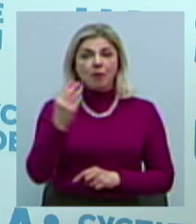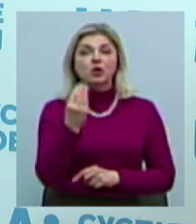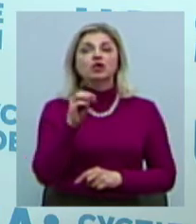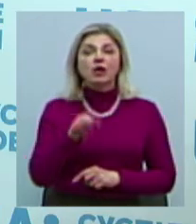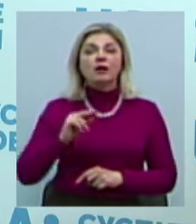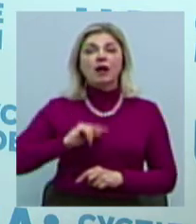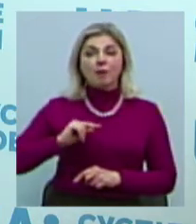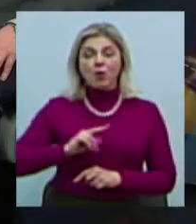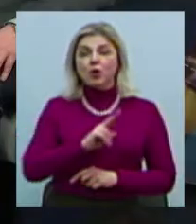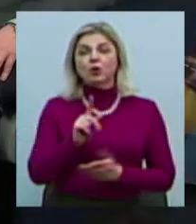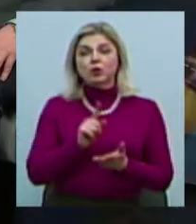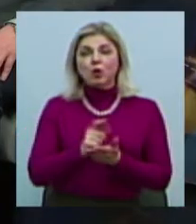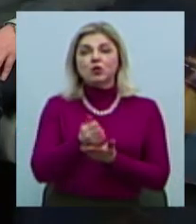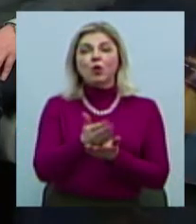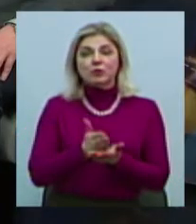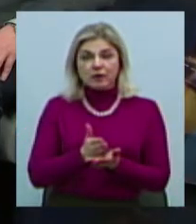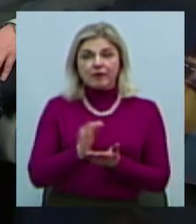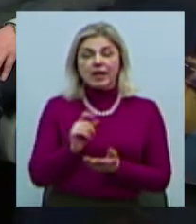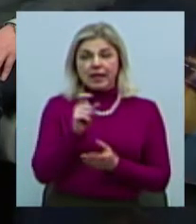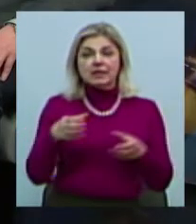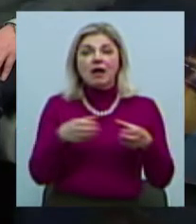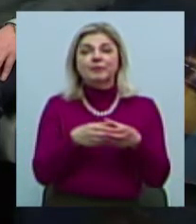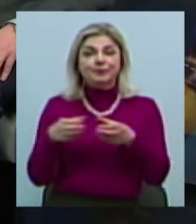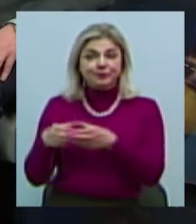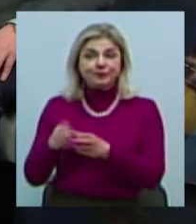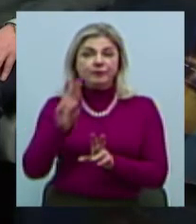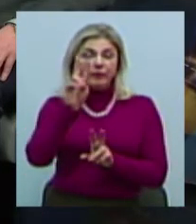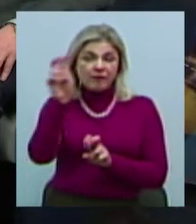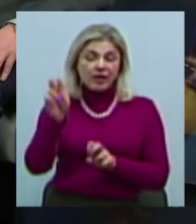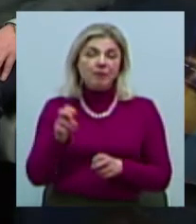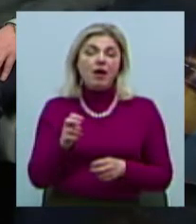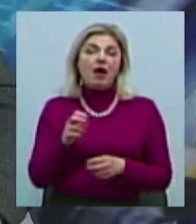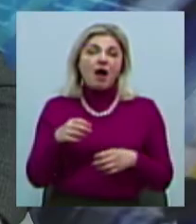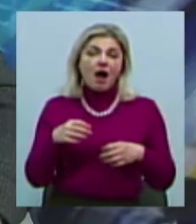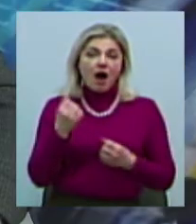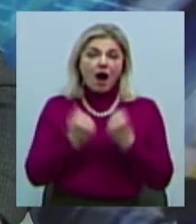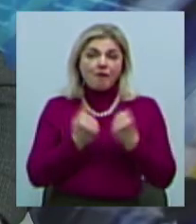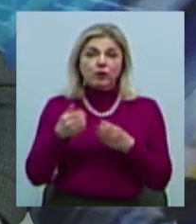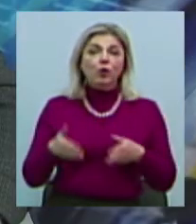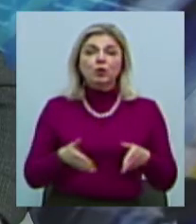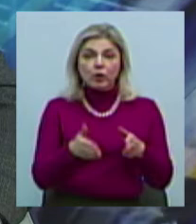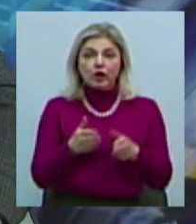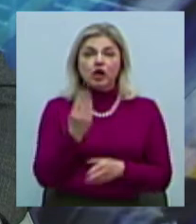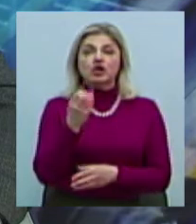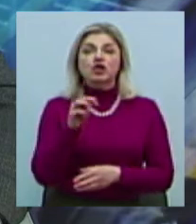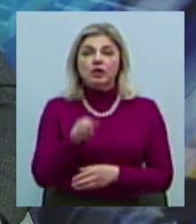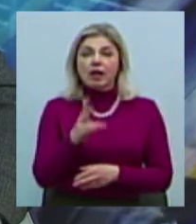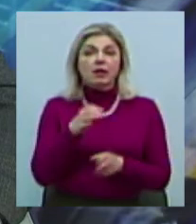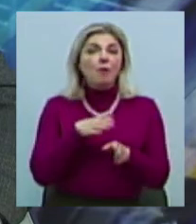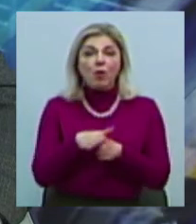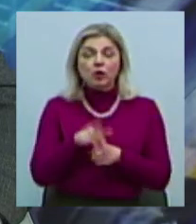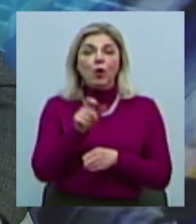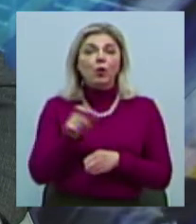мають обслуговувати з підрозділів «Л-автодоріг» Миколаївського, штати не були заповнені, тобто людей вже тоді не